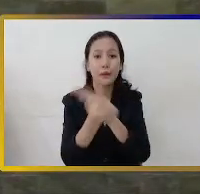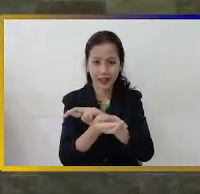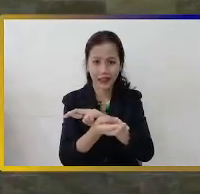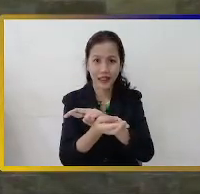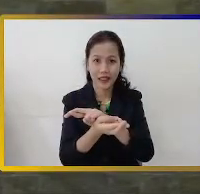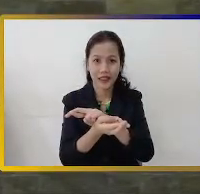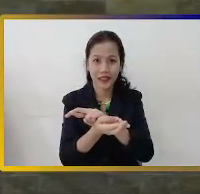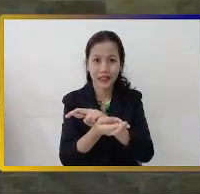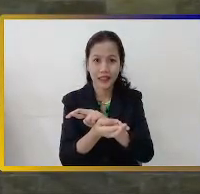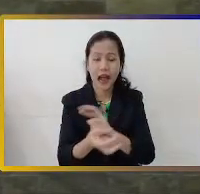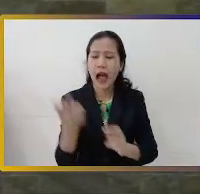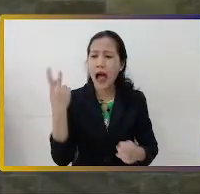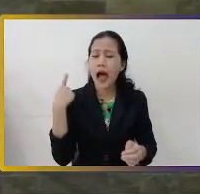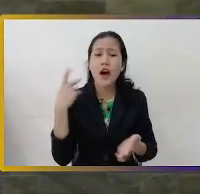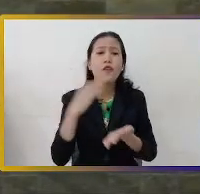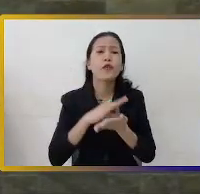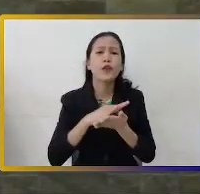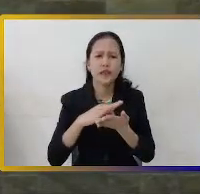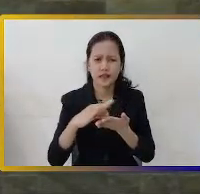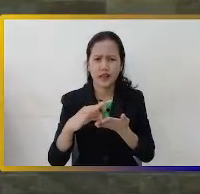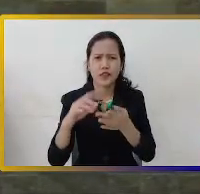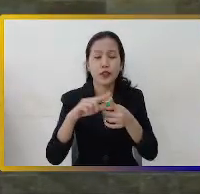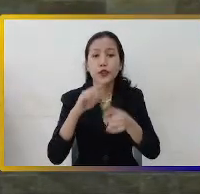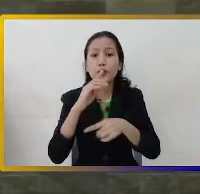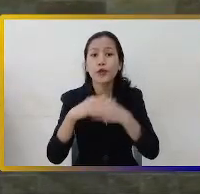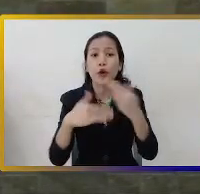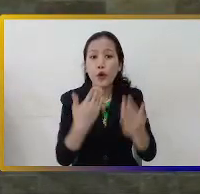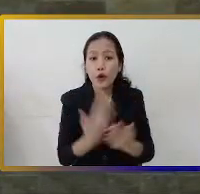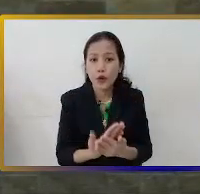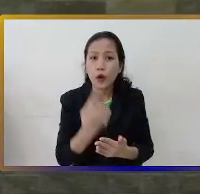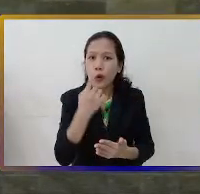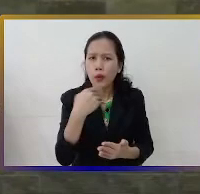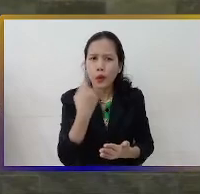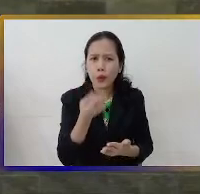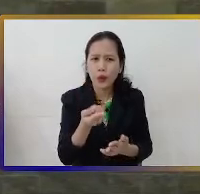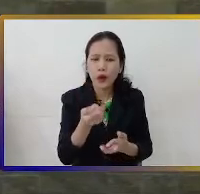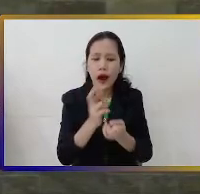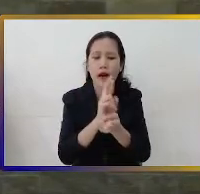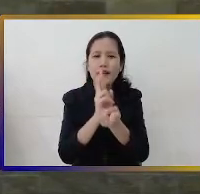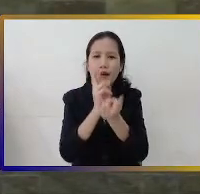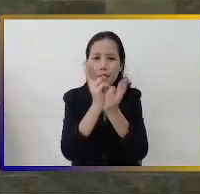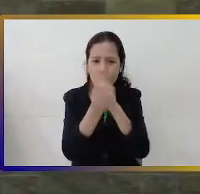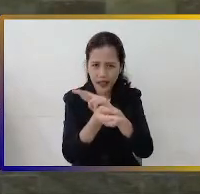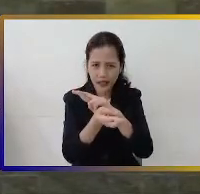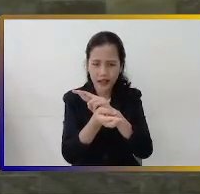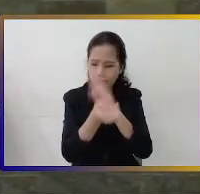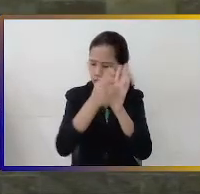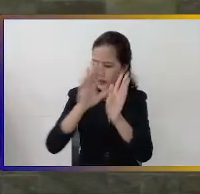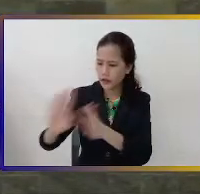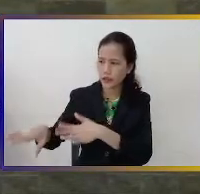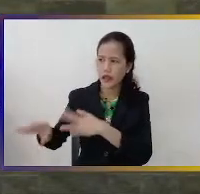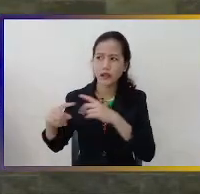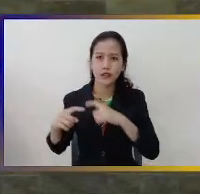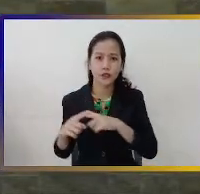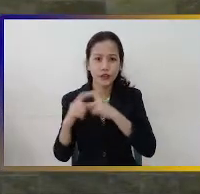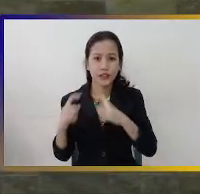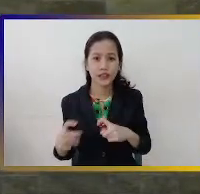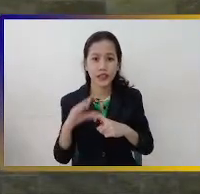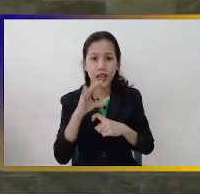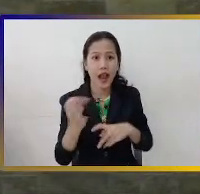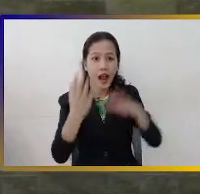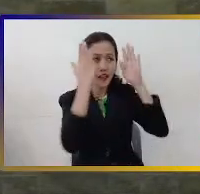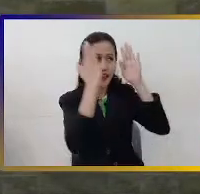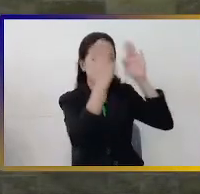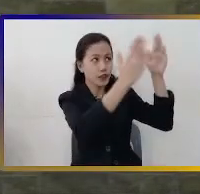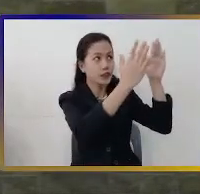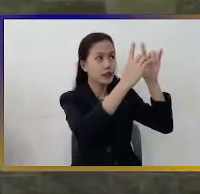mga anak ng Diyos na magsisisi sa kanilang kasalanan at mag-turn back, tatalikuran nila ang kasalanan na ginagawa nila at sila ay babalik